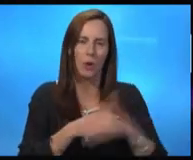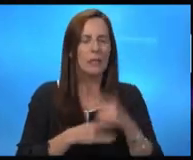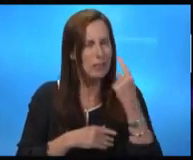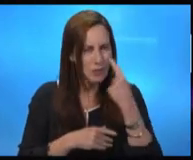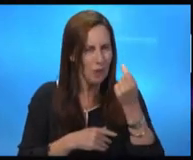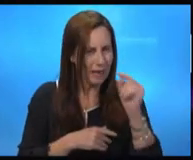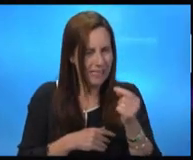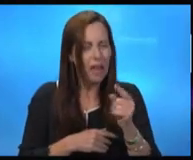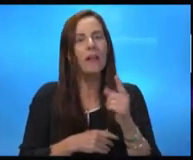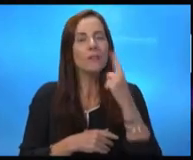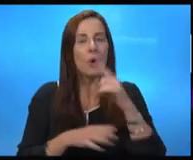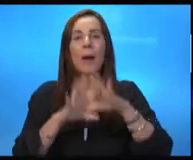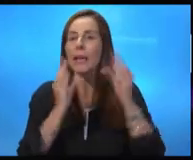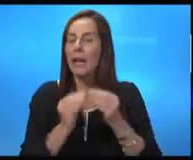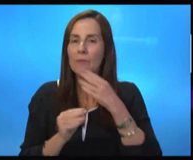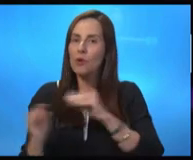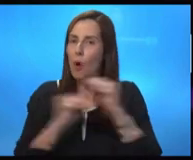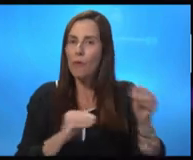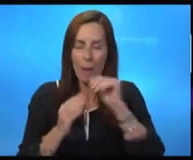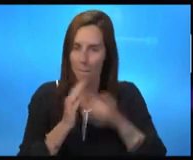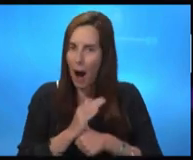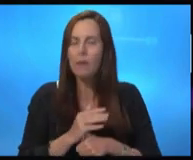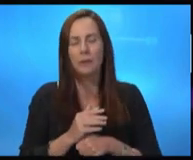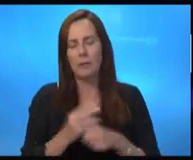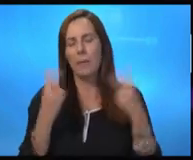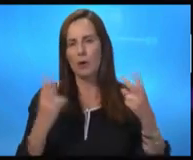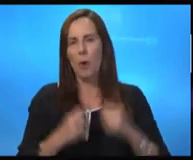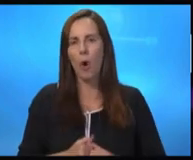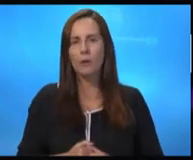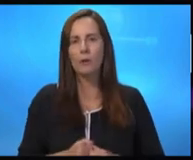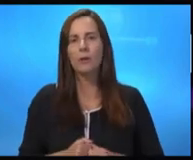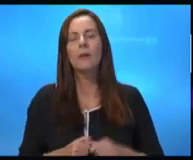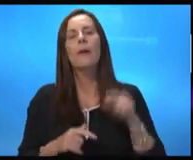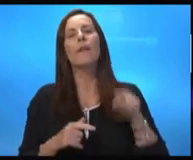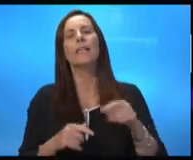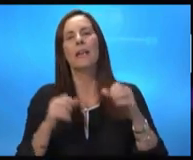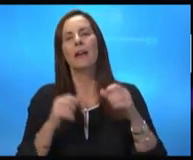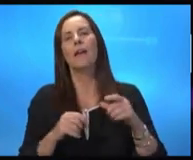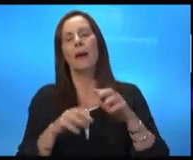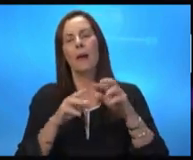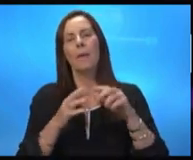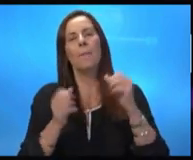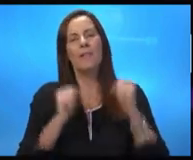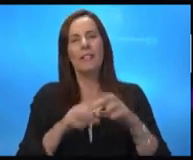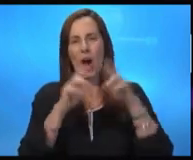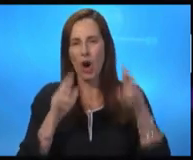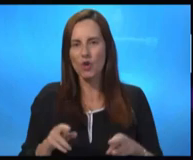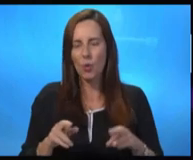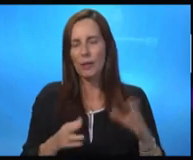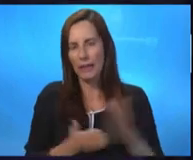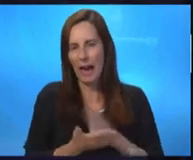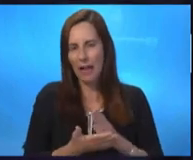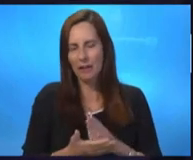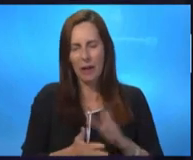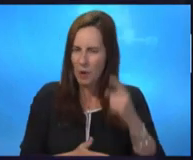אבל כשמסתכלים על כלל הישראלים שעוברים בנקים, זה משמעותי, ועל זה מבססת רשות ההגבלים את ההחלטה הזאת שלה. מה, כי